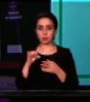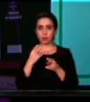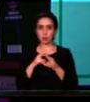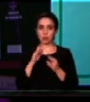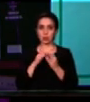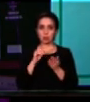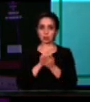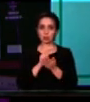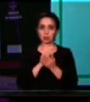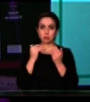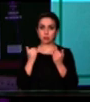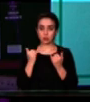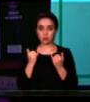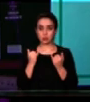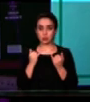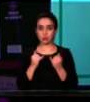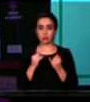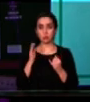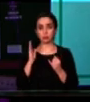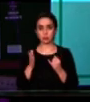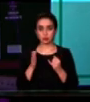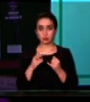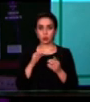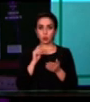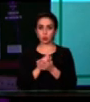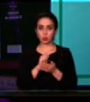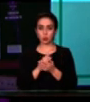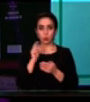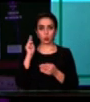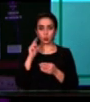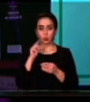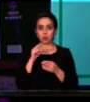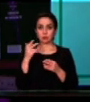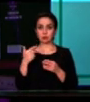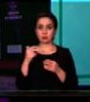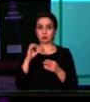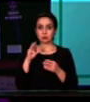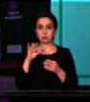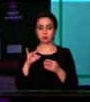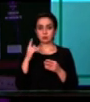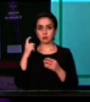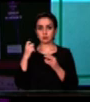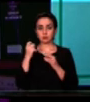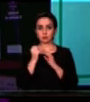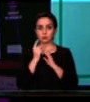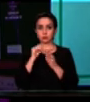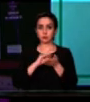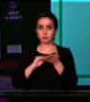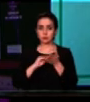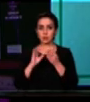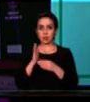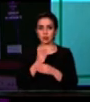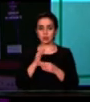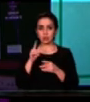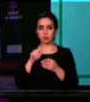Нашим домашним заданием сегодня будет урок 30, страница 111 письменно, в